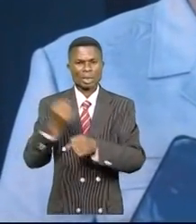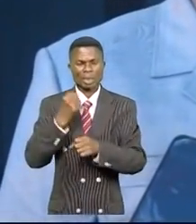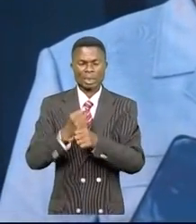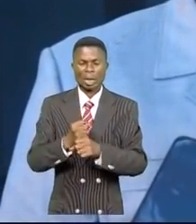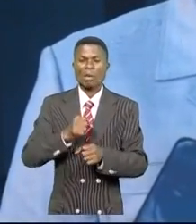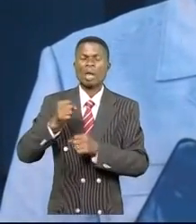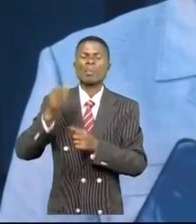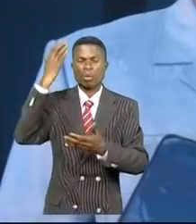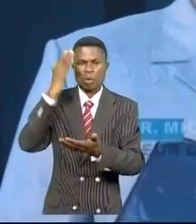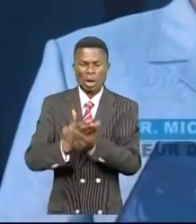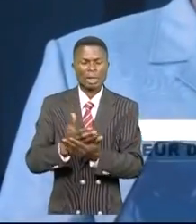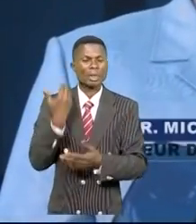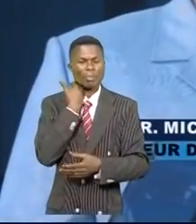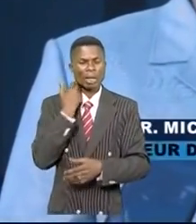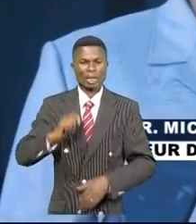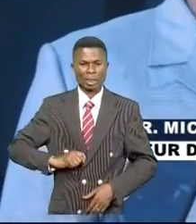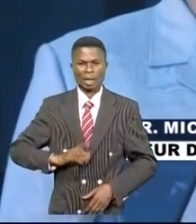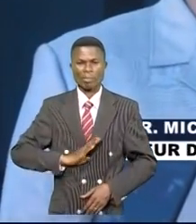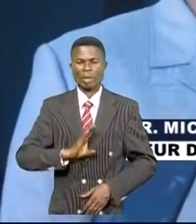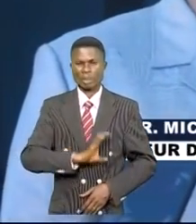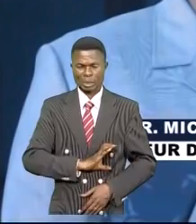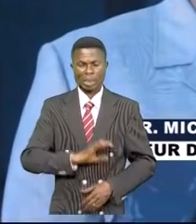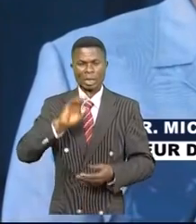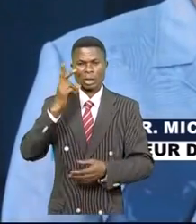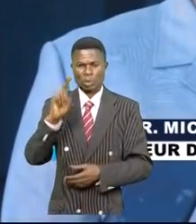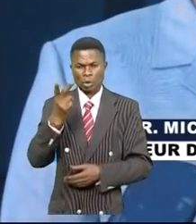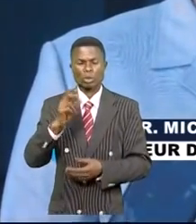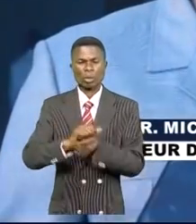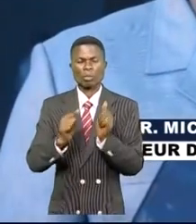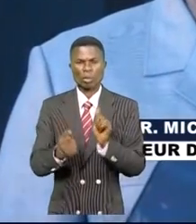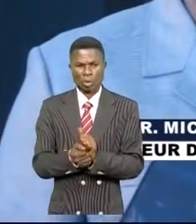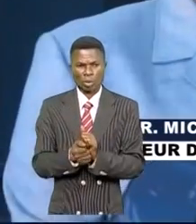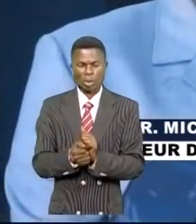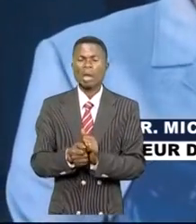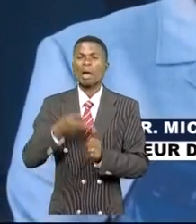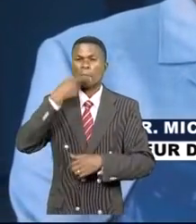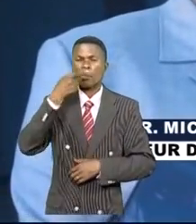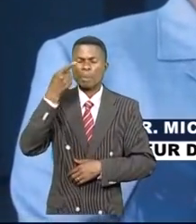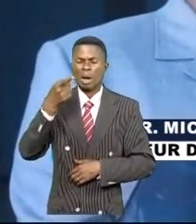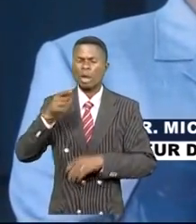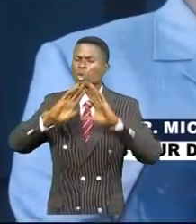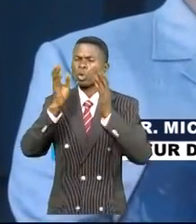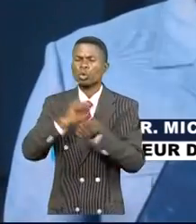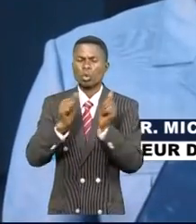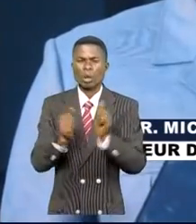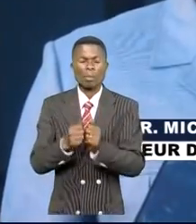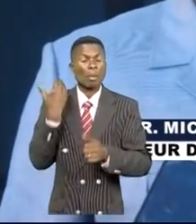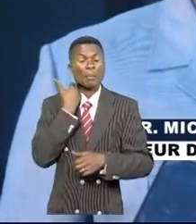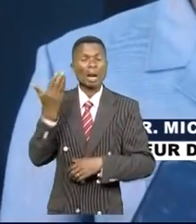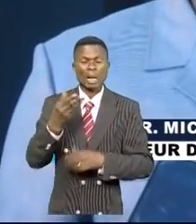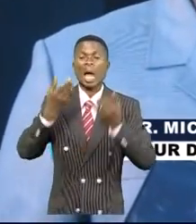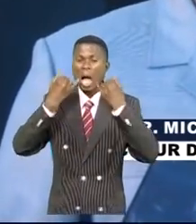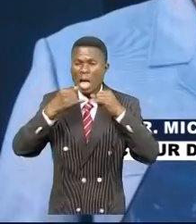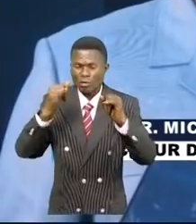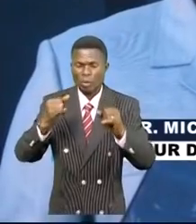contre la tuberculose. Le deuxième défi, c'est celui de pouvoir déclarer tous les cas de tuberculose. Autre